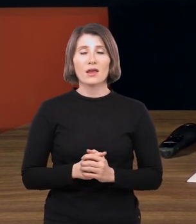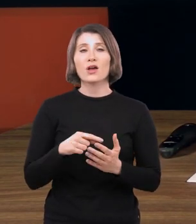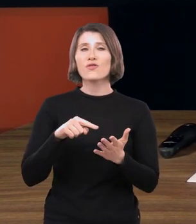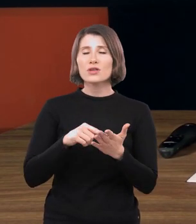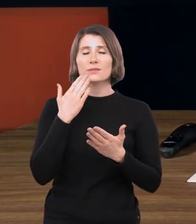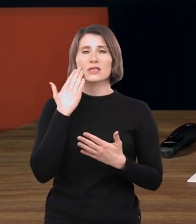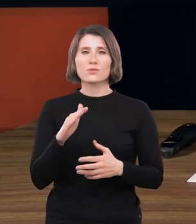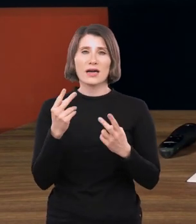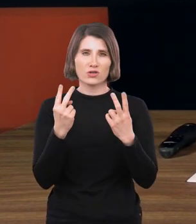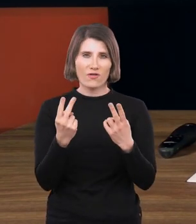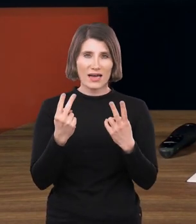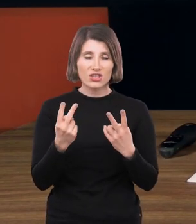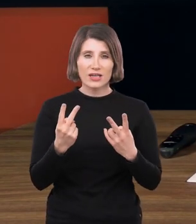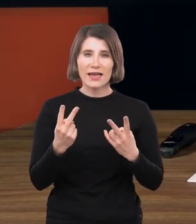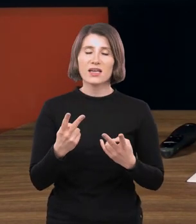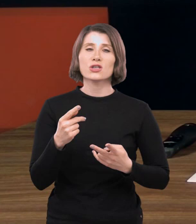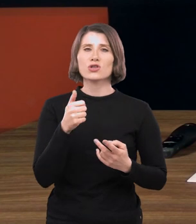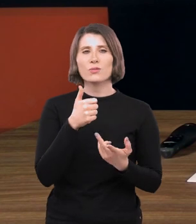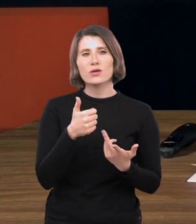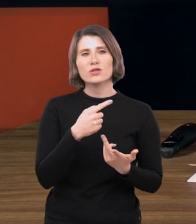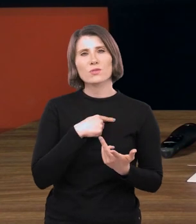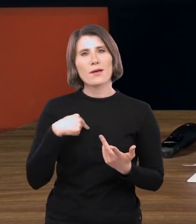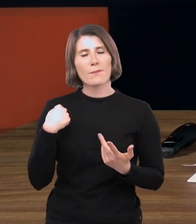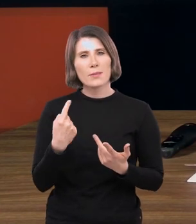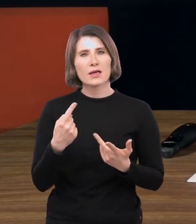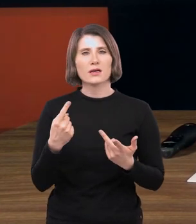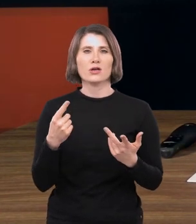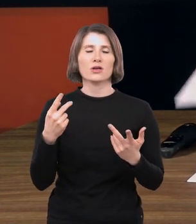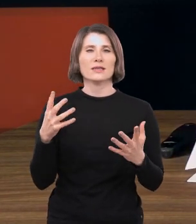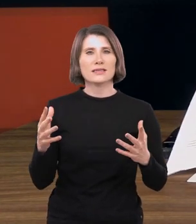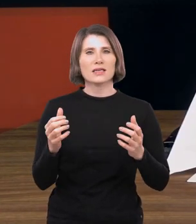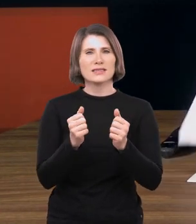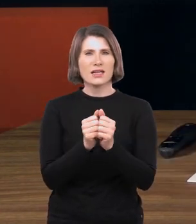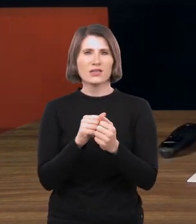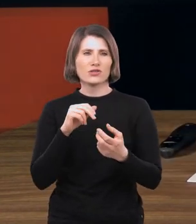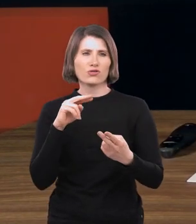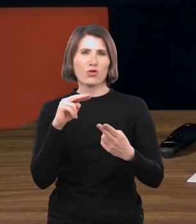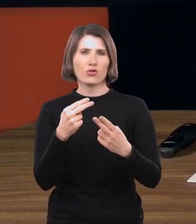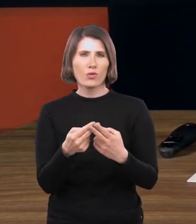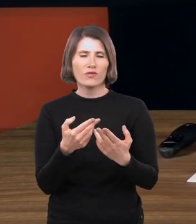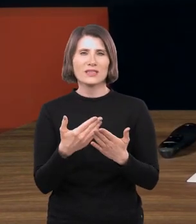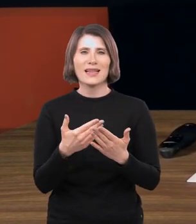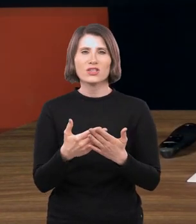to żeby spróbować też odpowiedzieć na pytanie, jakie są